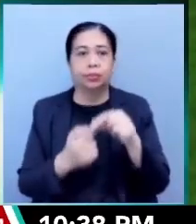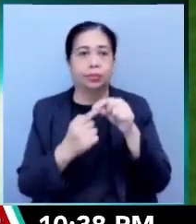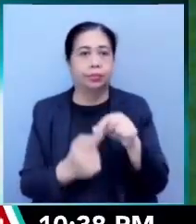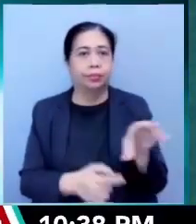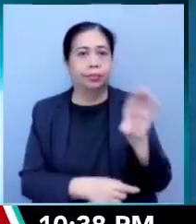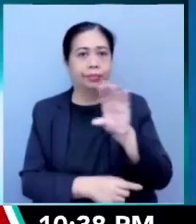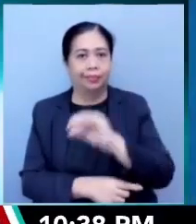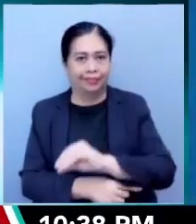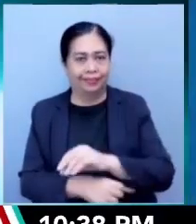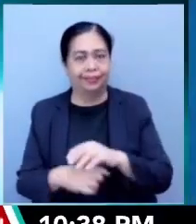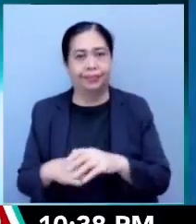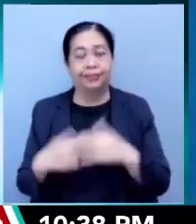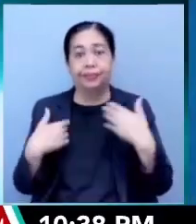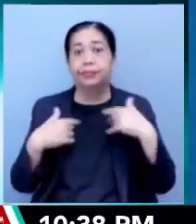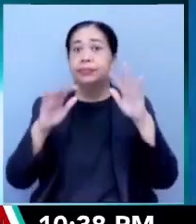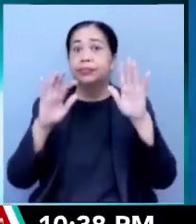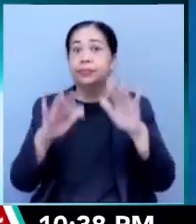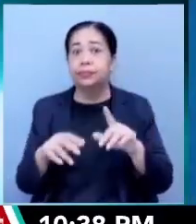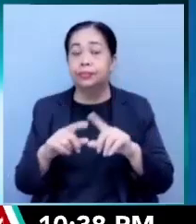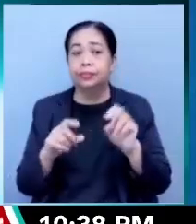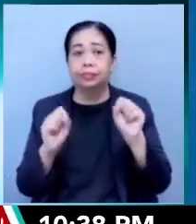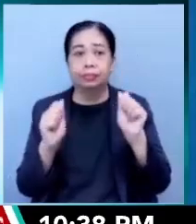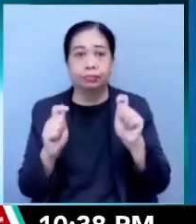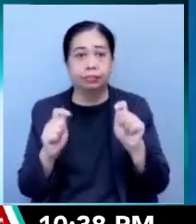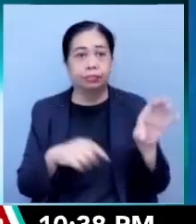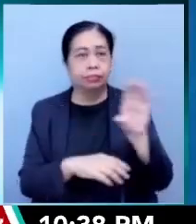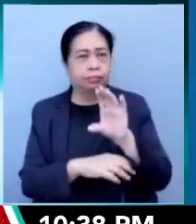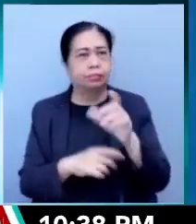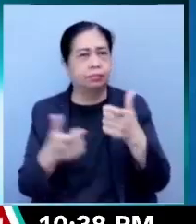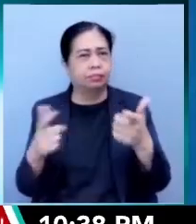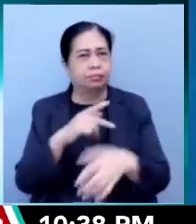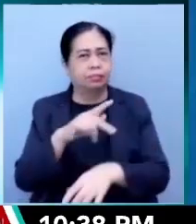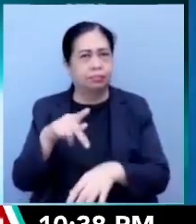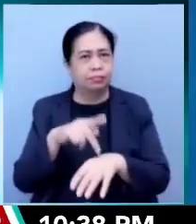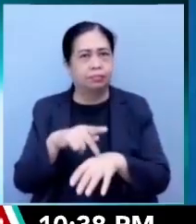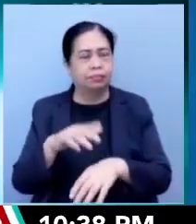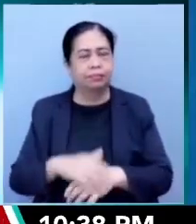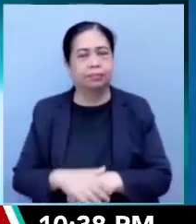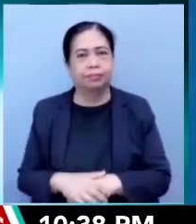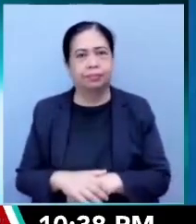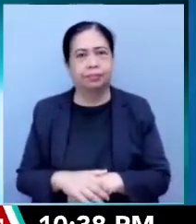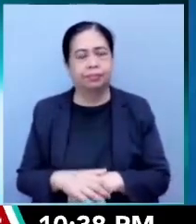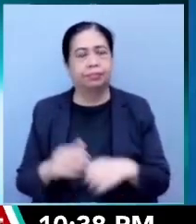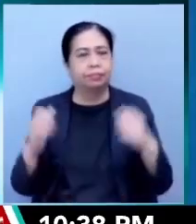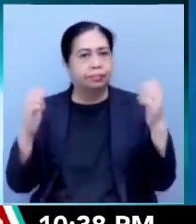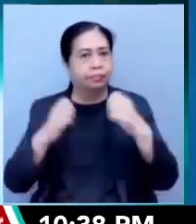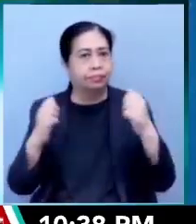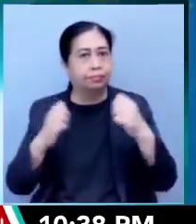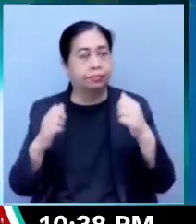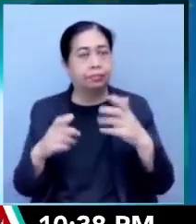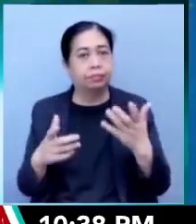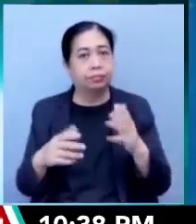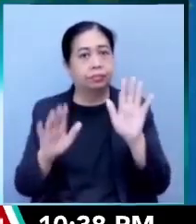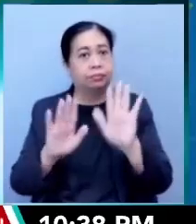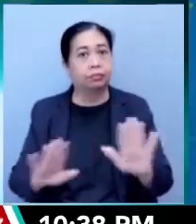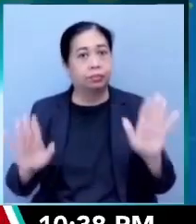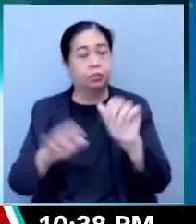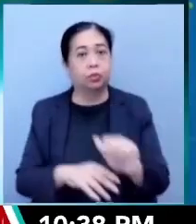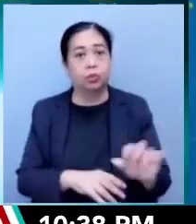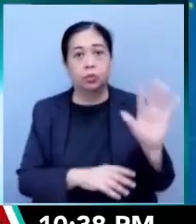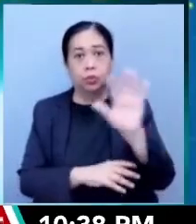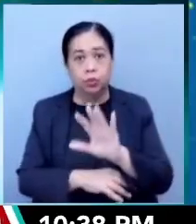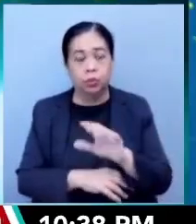May mga pag-ulan pa rin sa Sabado ng hapon sa malaking bahagi po ng ating bansa. Inaasahan naman natin sa Linggo ng umaga ang chance